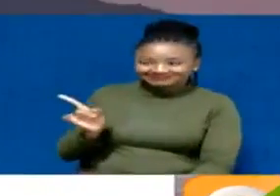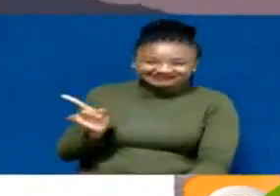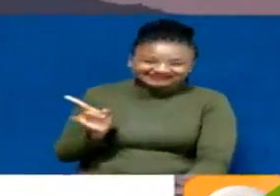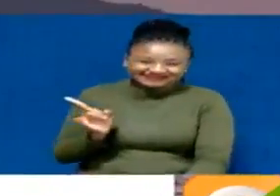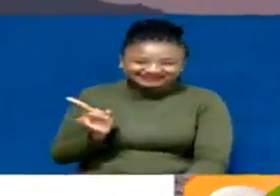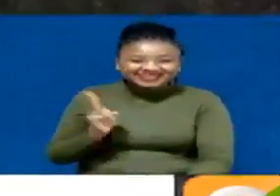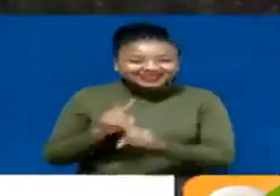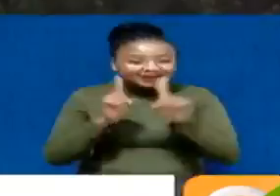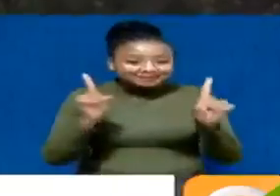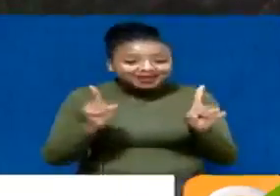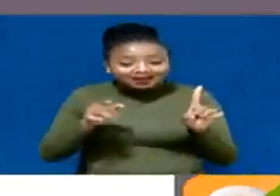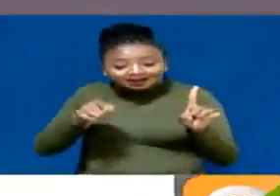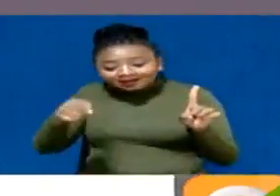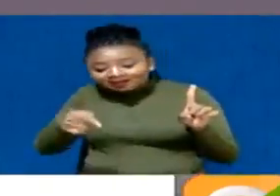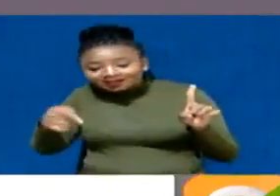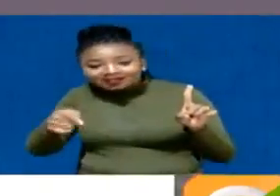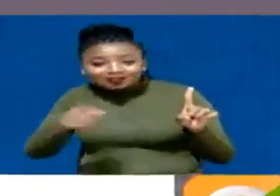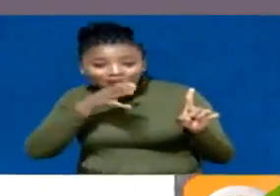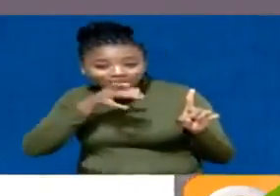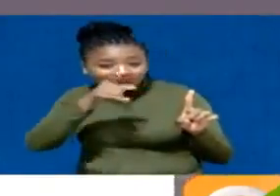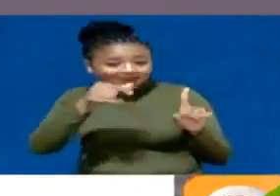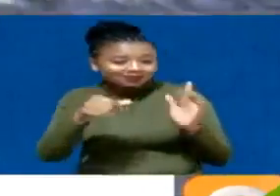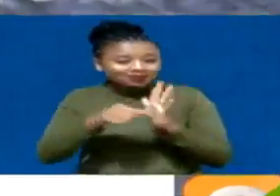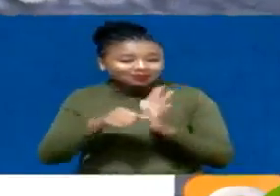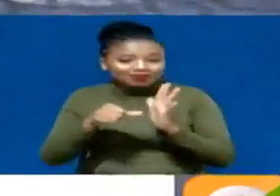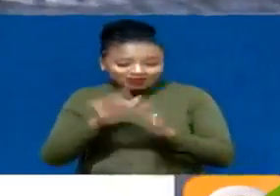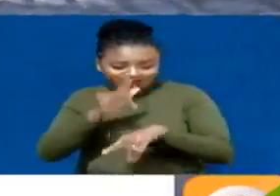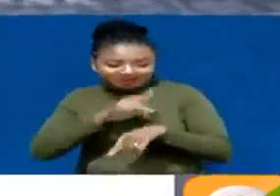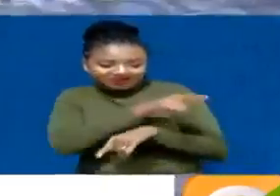Lakini kilicho ndani ya maji kina madhara kwa afya yao.